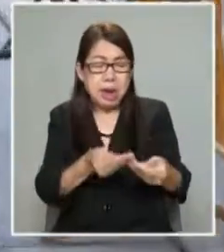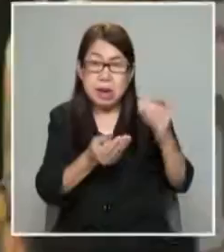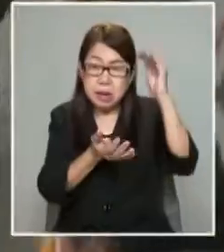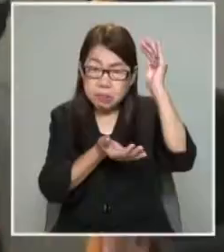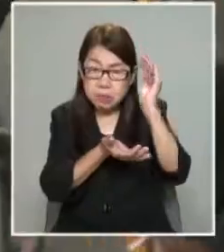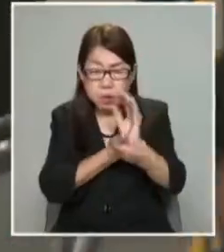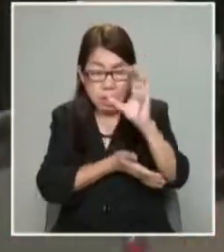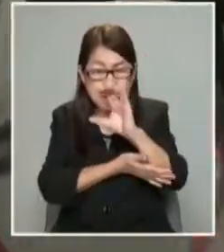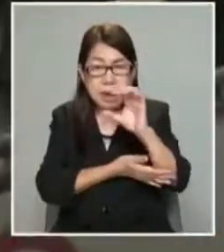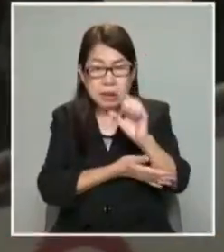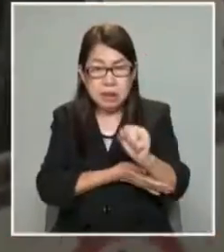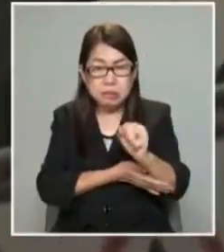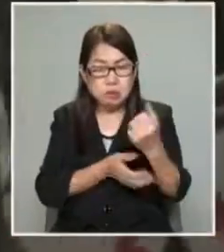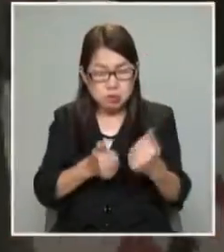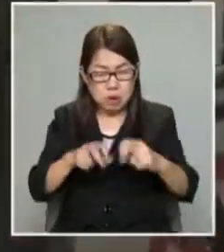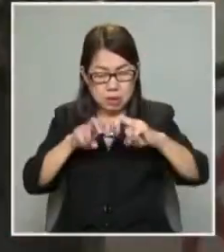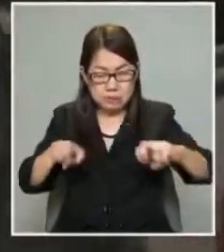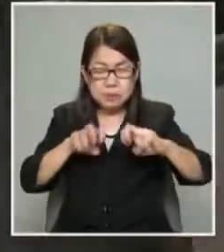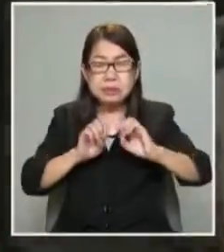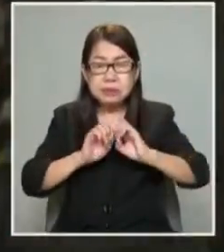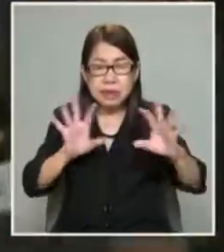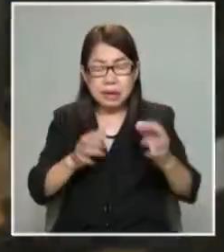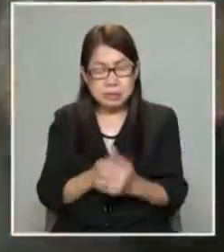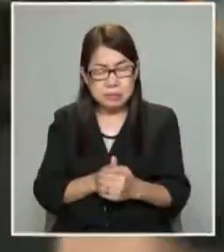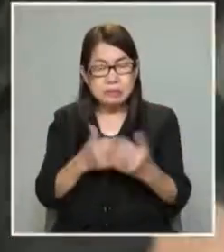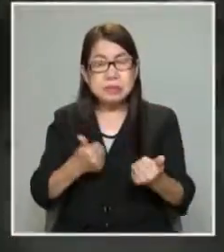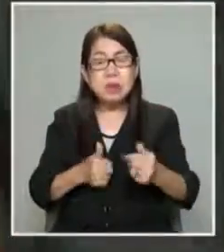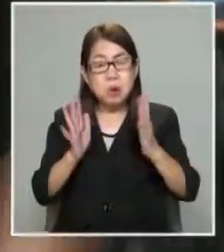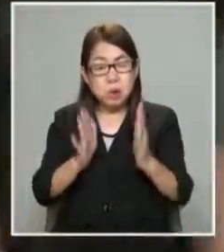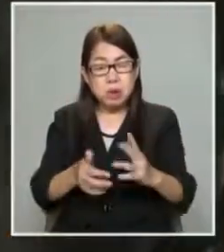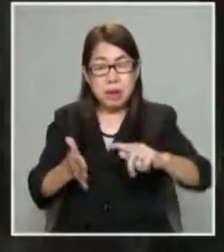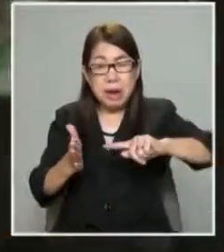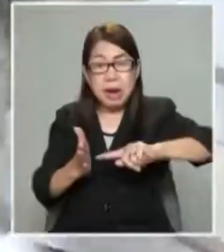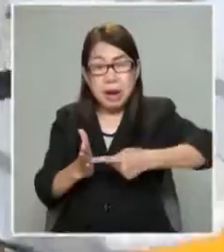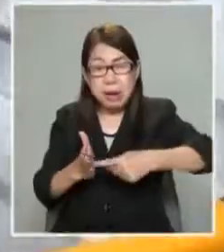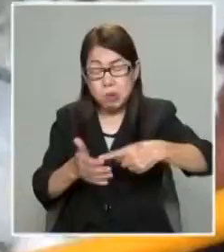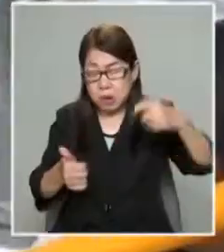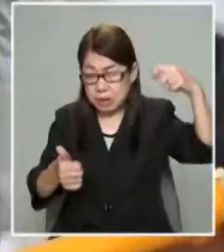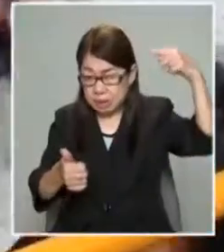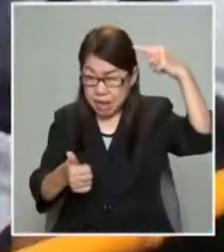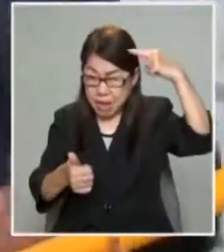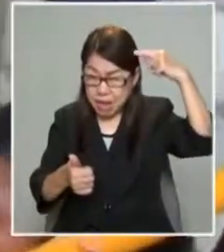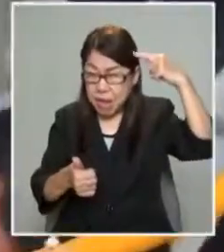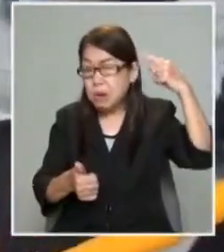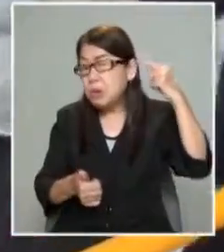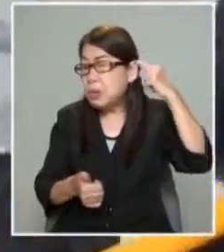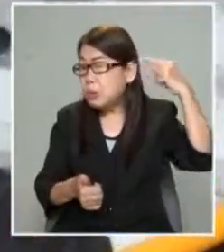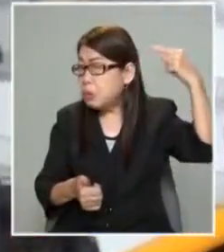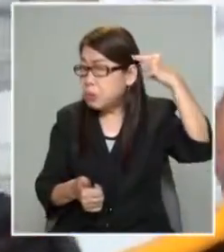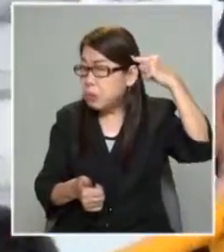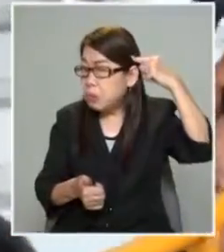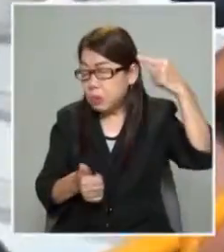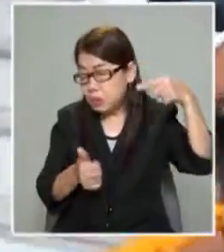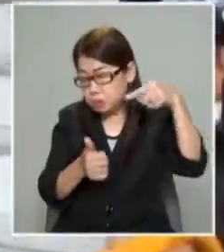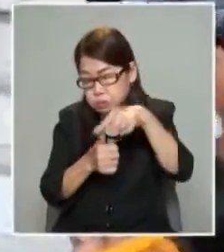ความชัดเจนขึ้นอย่างมากจนมีการรับสารภาพของผู้ลงมือใช้ไขควงแทงที่เหนือกกหูขวาของน้องปอน